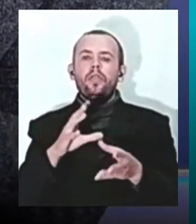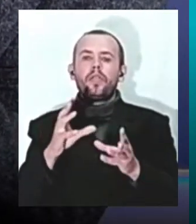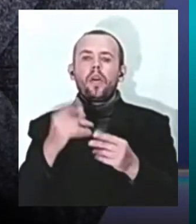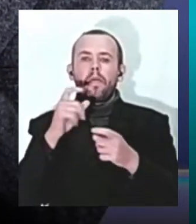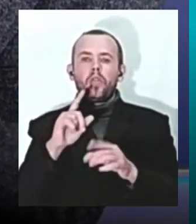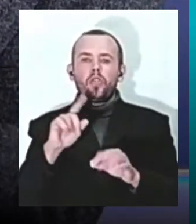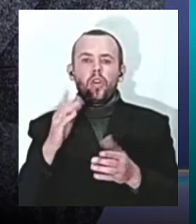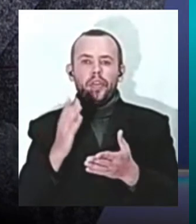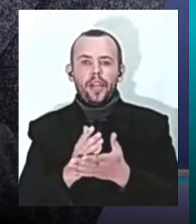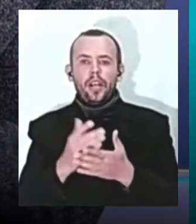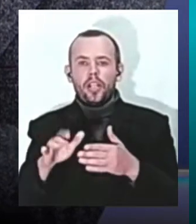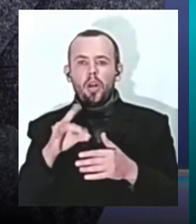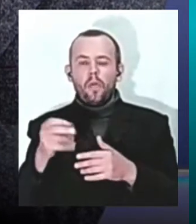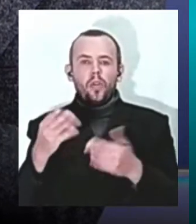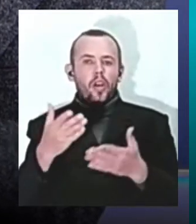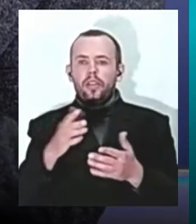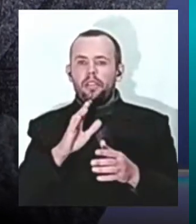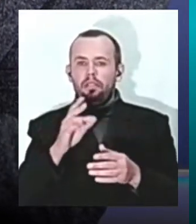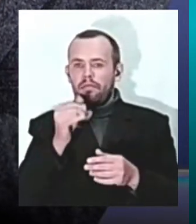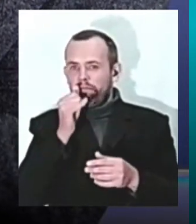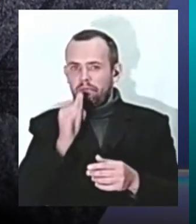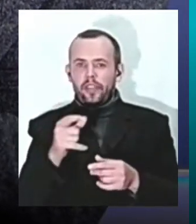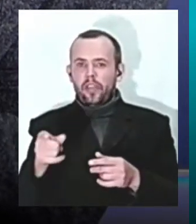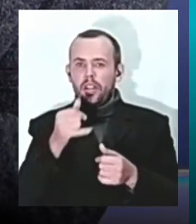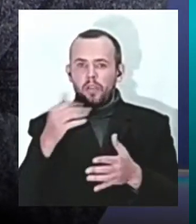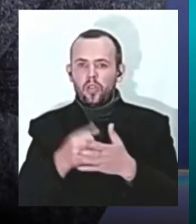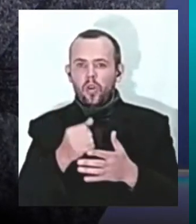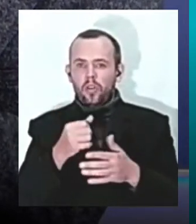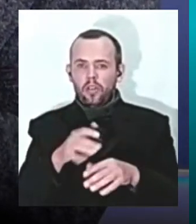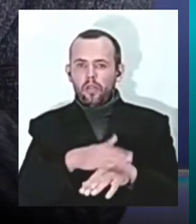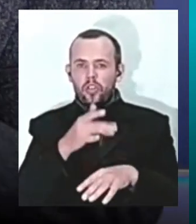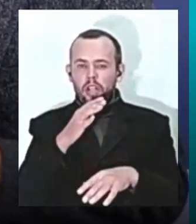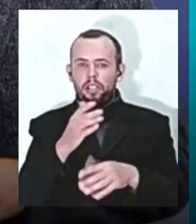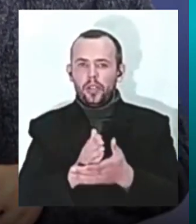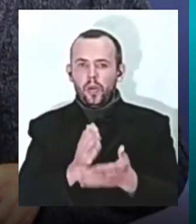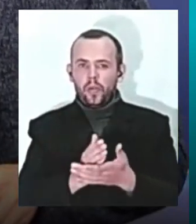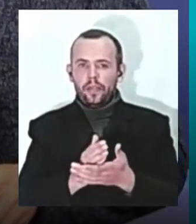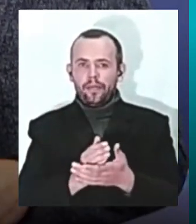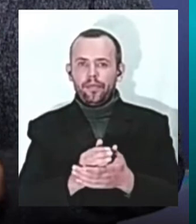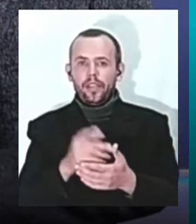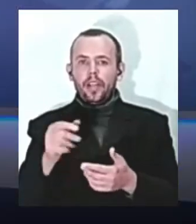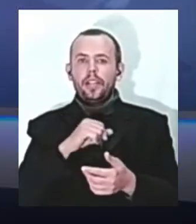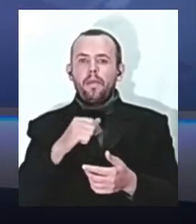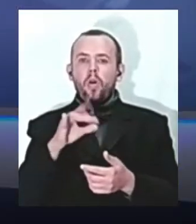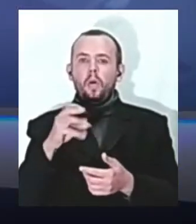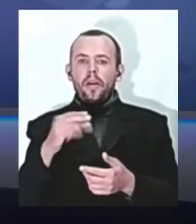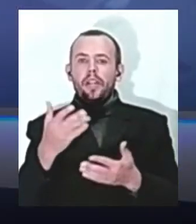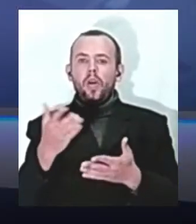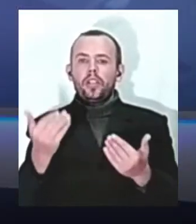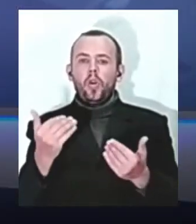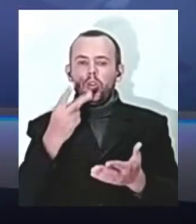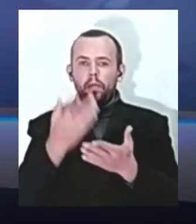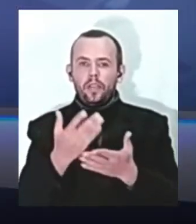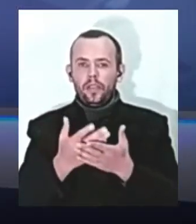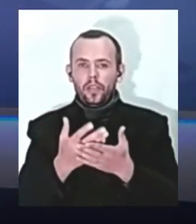які неспроможні, і вони не зможуть довгий час існувати. Ті самі громади, які сьогодні показують низьку